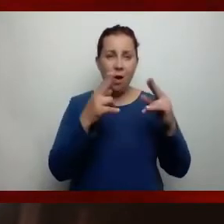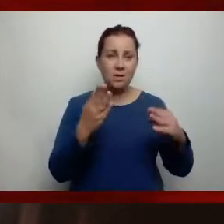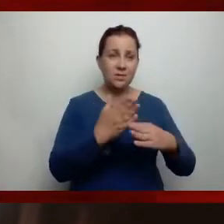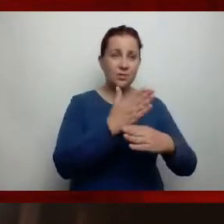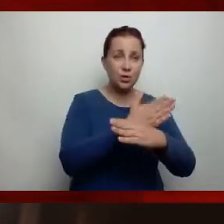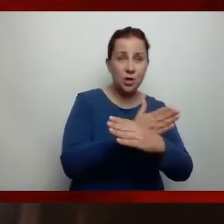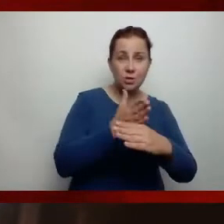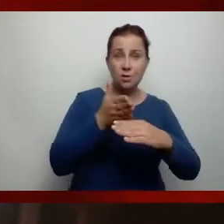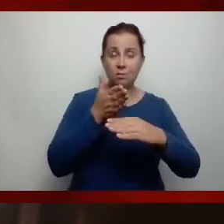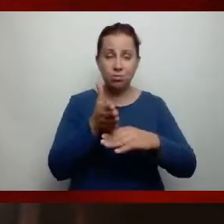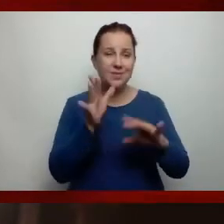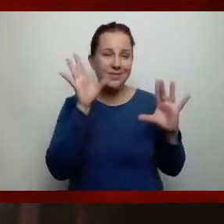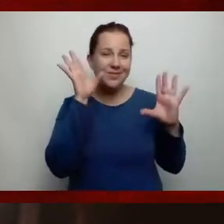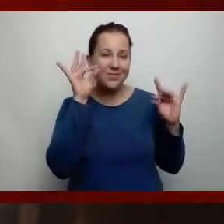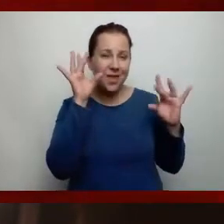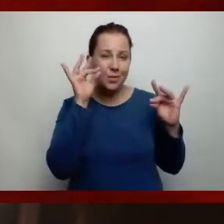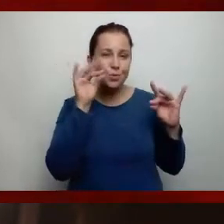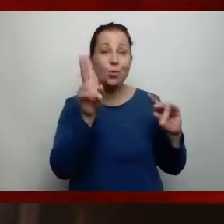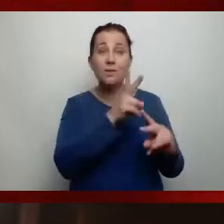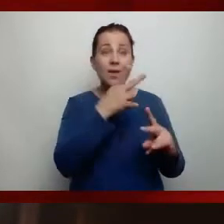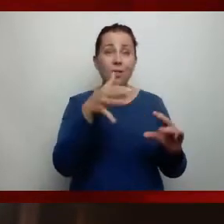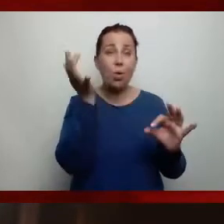tego wieczoru zostały